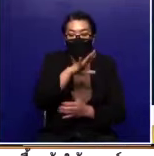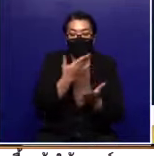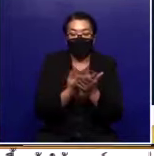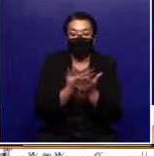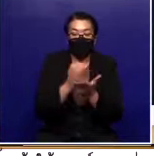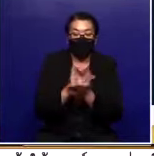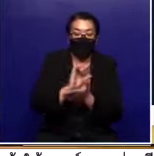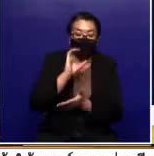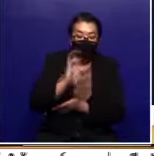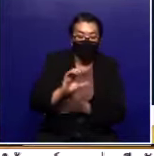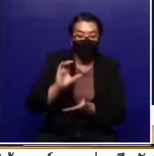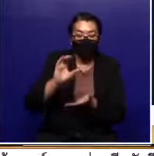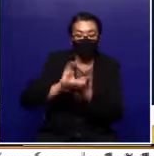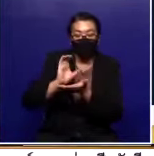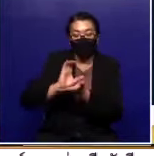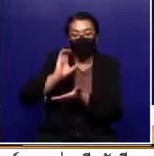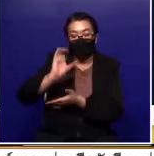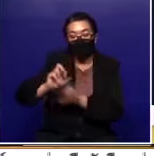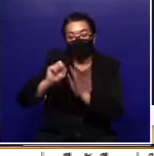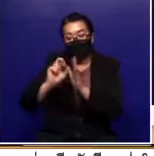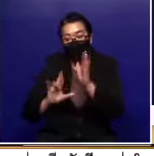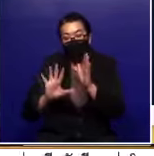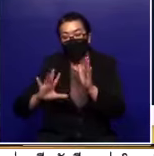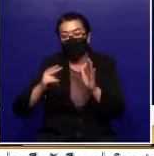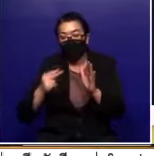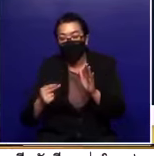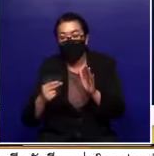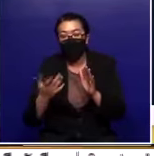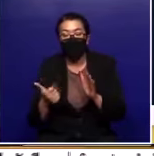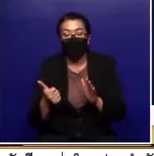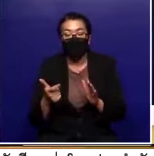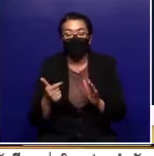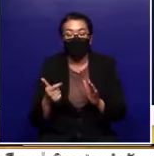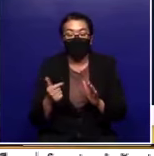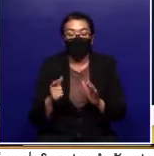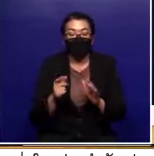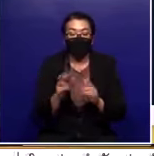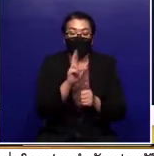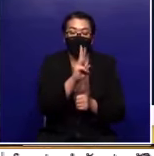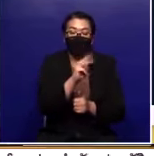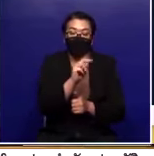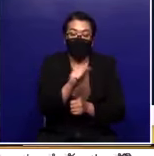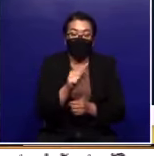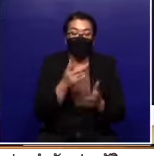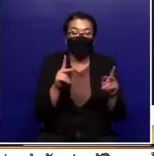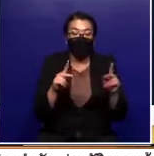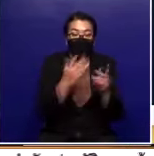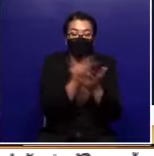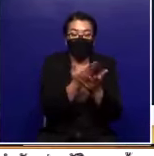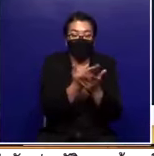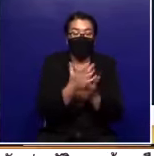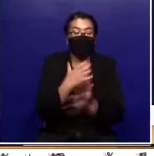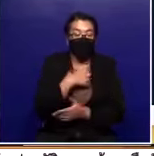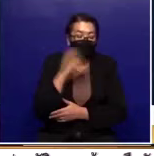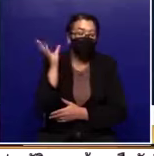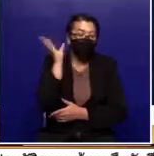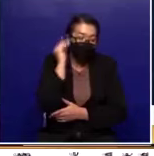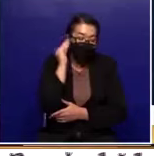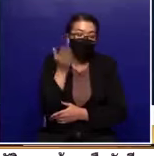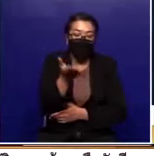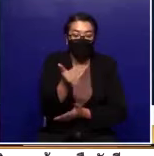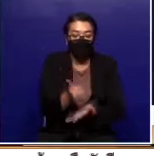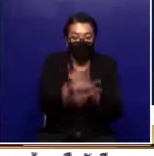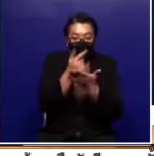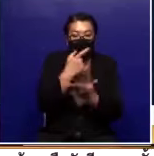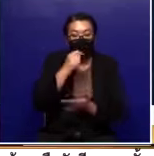องทุนสำรอง 50,000 เนี่ยท่านรัฐมนตรีคลังท่านอยู่ข้างหลังออกมาหน่อยฮะอยากฟังตอบด้วยที่ผ